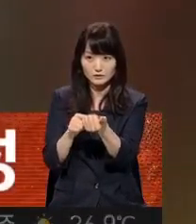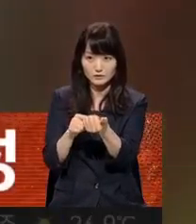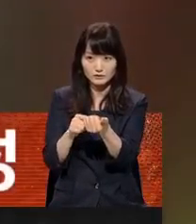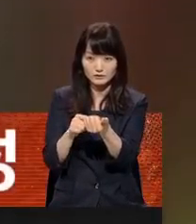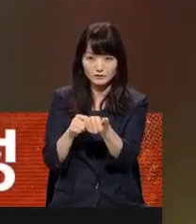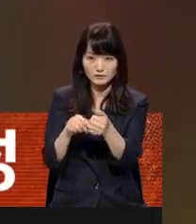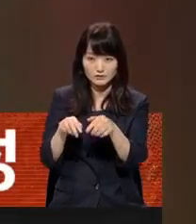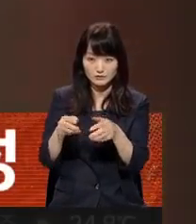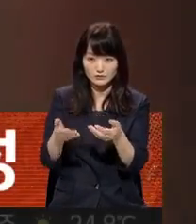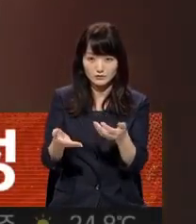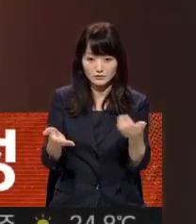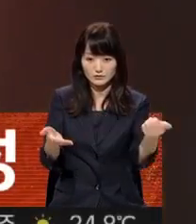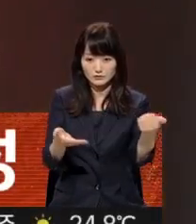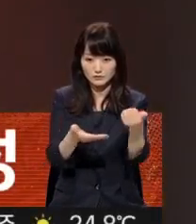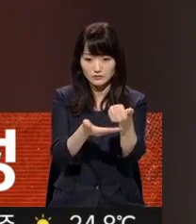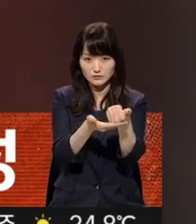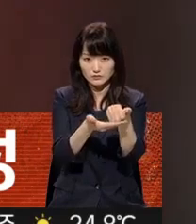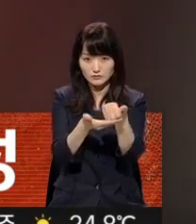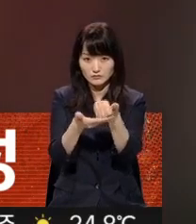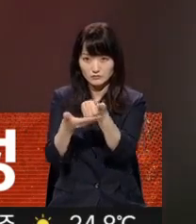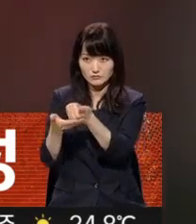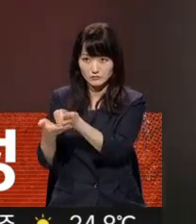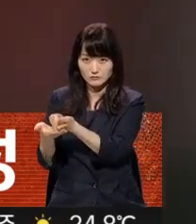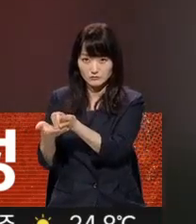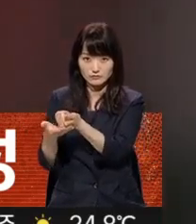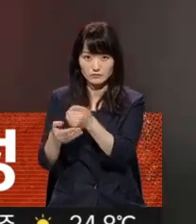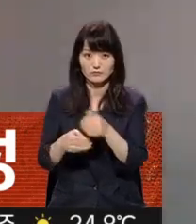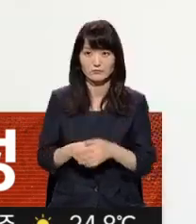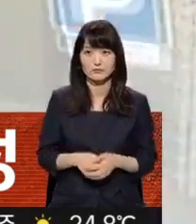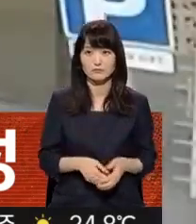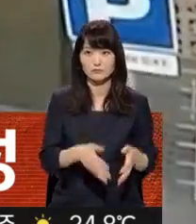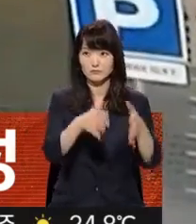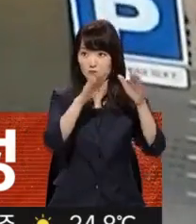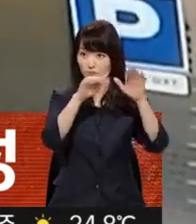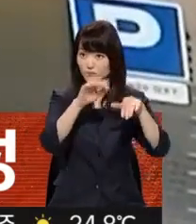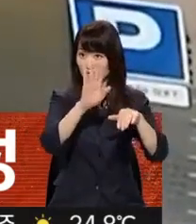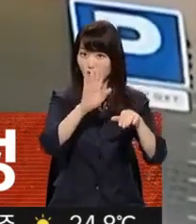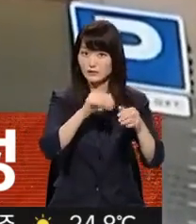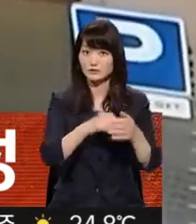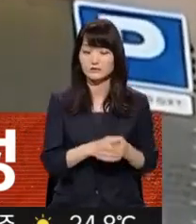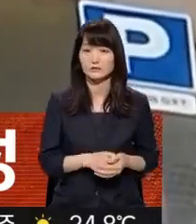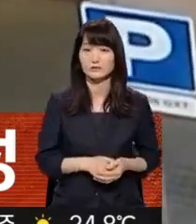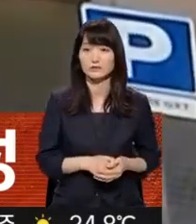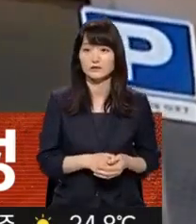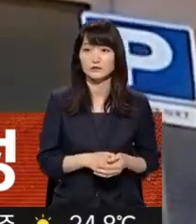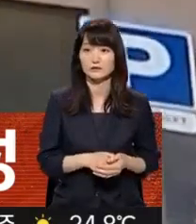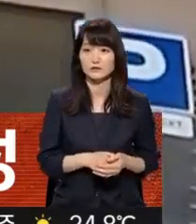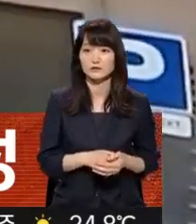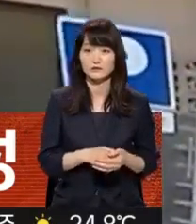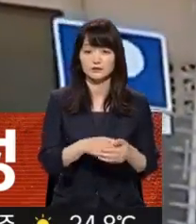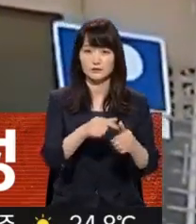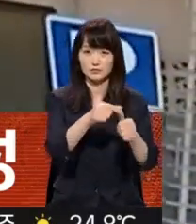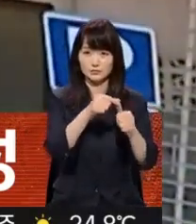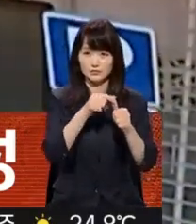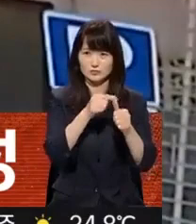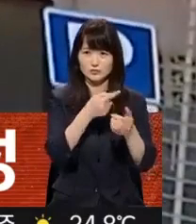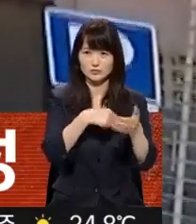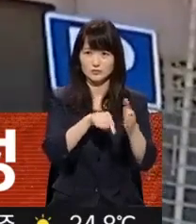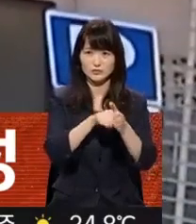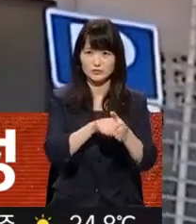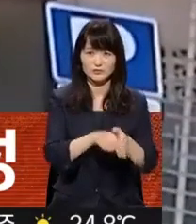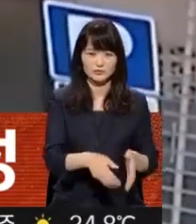지게차에 실려서 건물 밖으로 이송이 됩니다. 건물 무너졌어요? 아니요, 무너진 게 아니라 구조를 위해 구조대원들이 일부러 건물